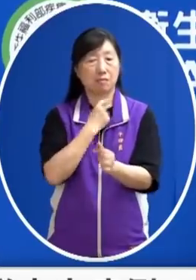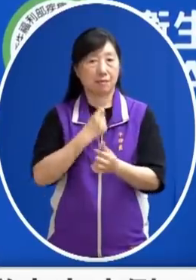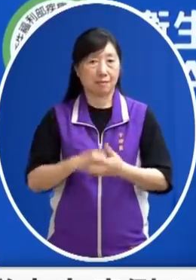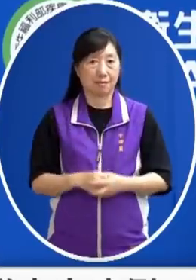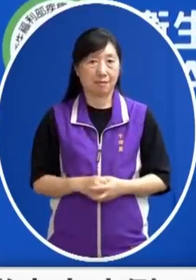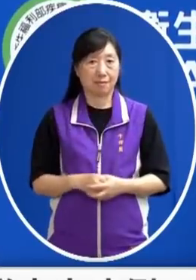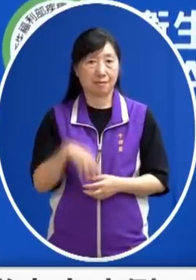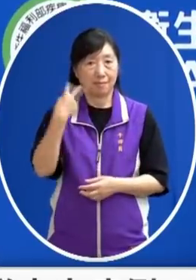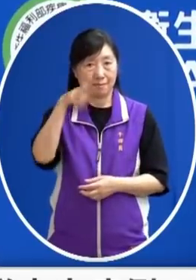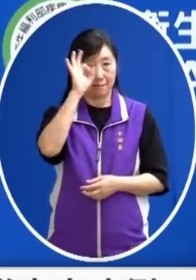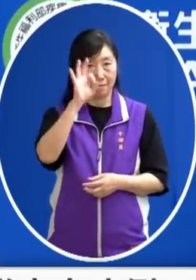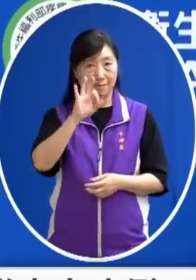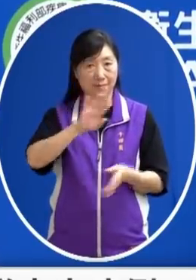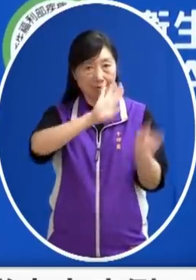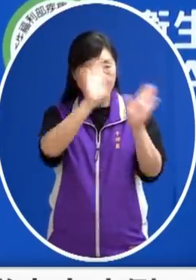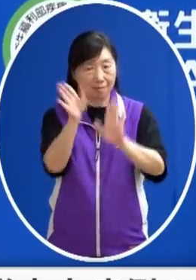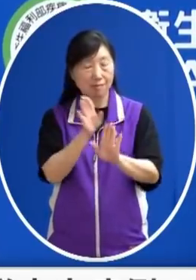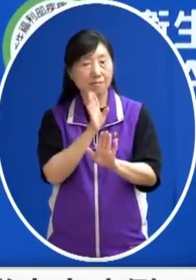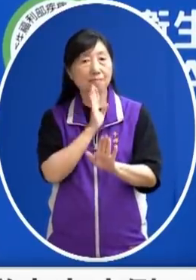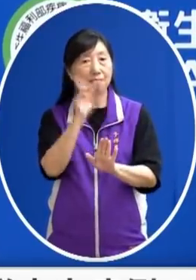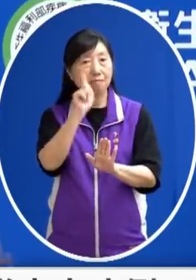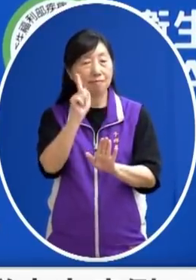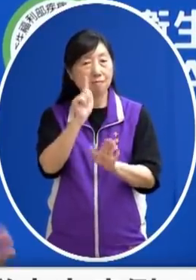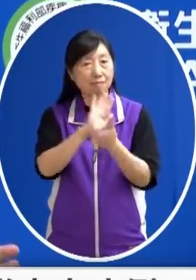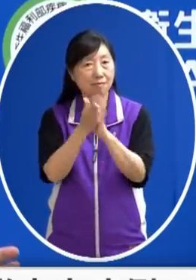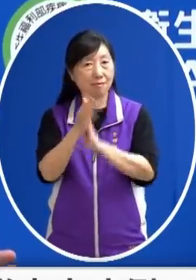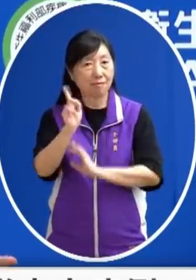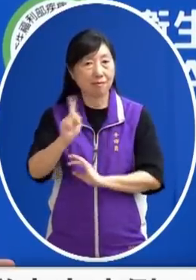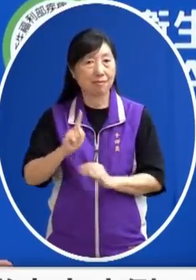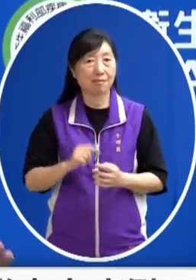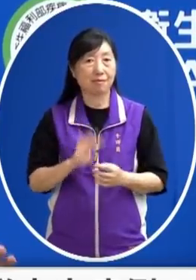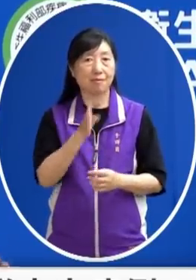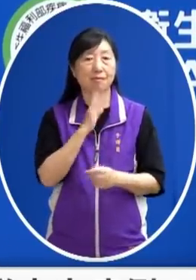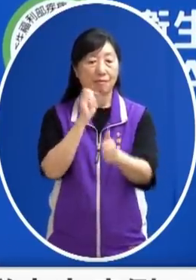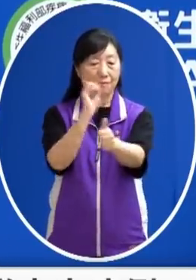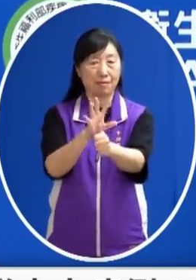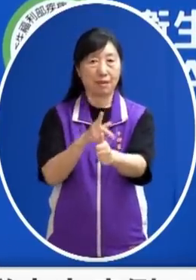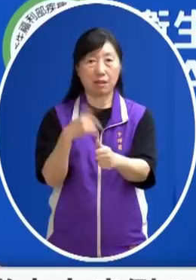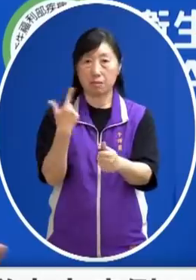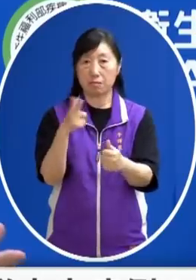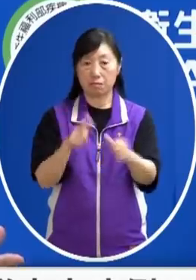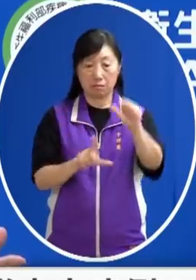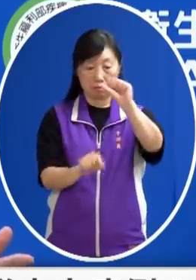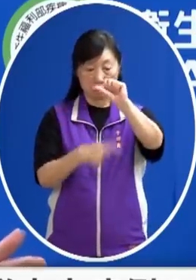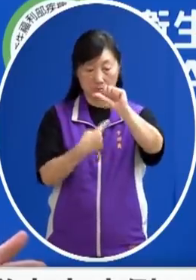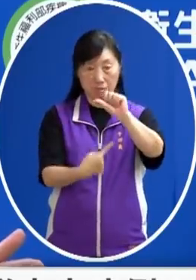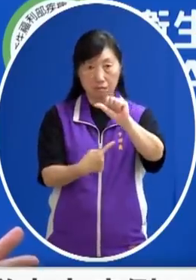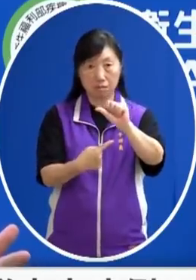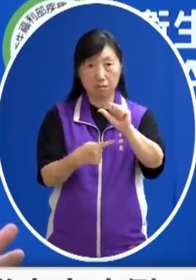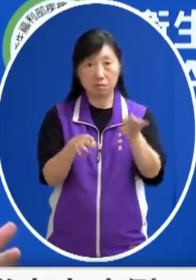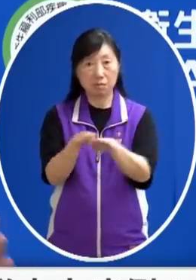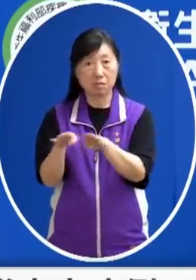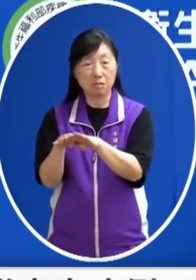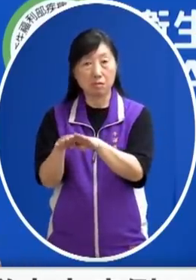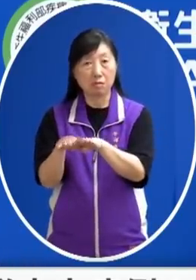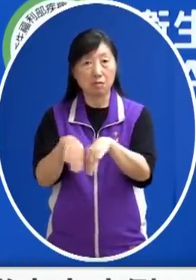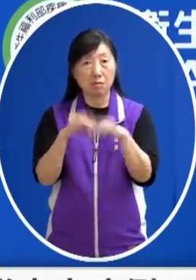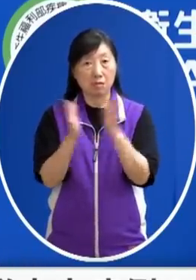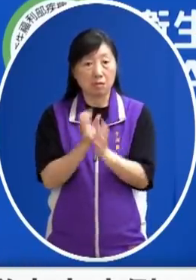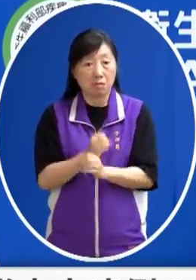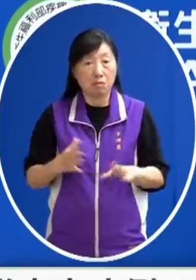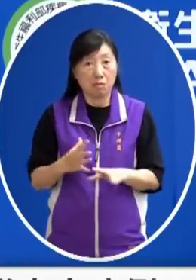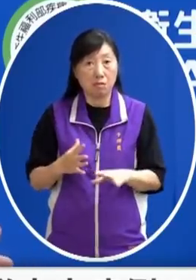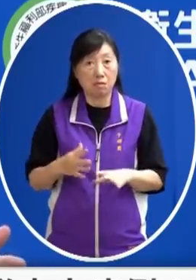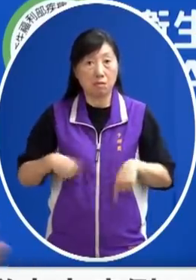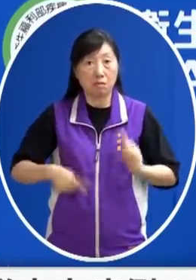看看整个情况的发展到底是怎么样。但是还是要提醒，并不说是五一劳动节就大解放哈，没有这